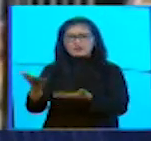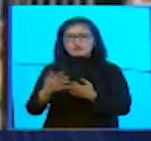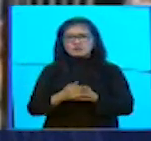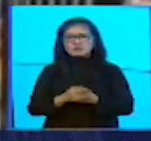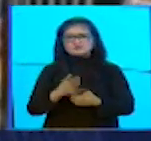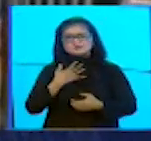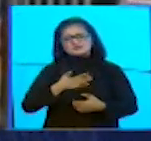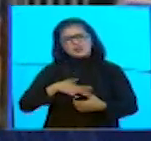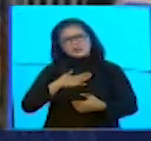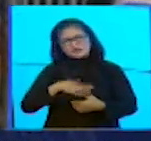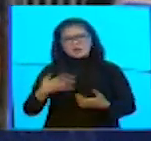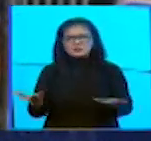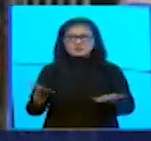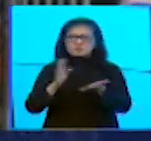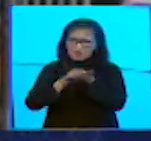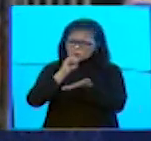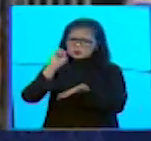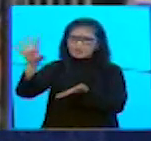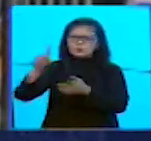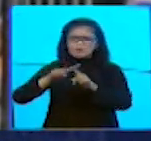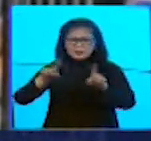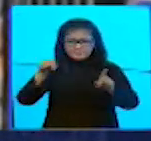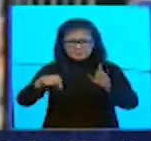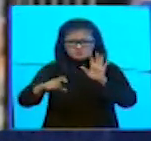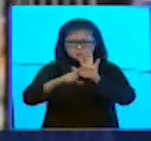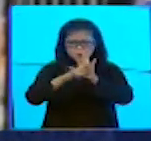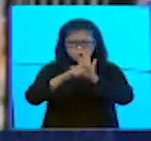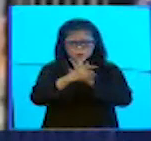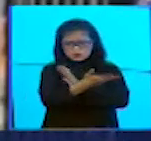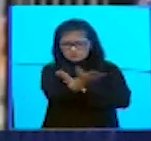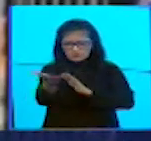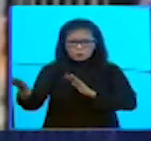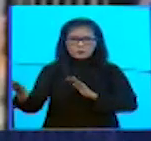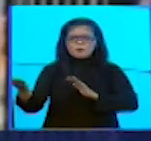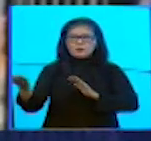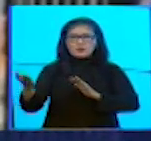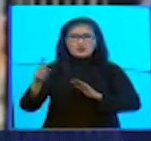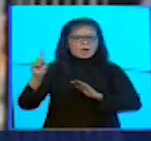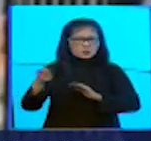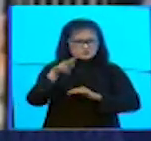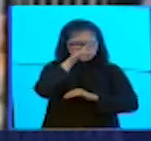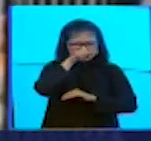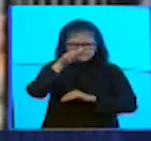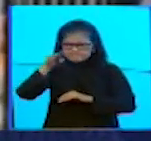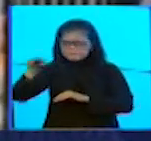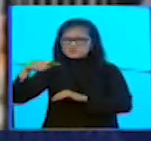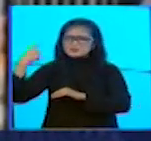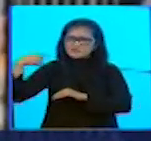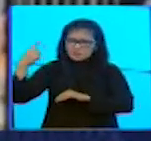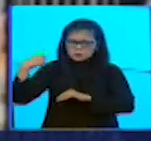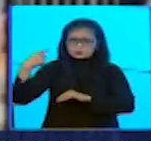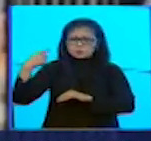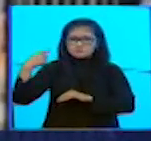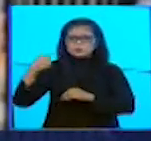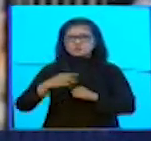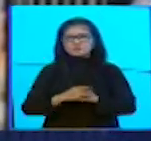disayangkan. Namun demikian, ini menjadi contoh bagi kita semua untuk selalu memantau ke setiap kos-kosan atau